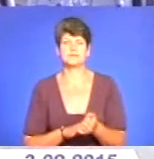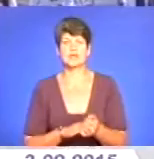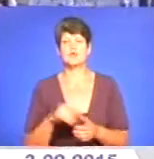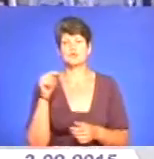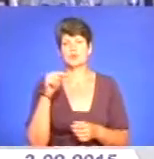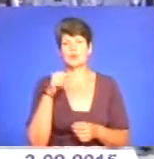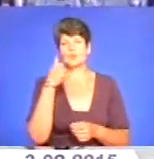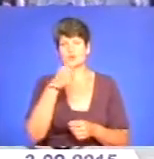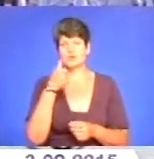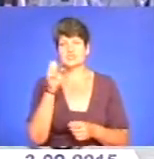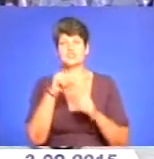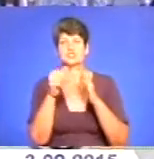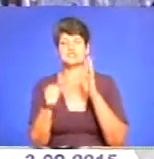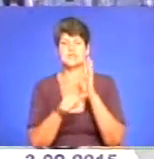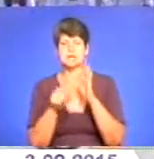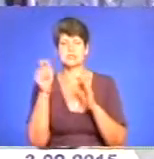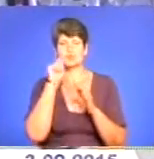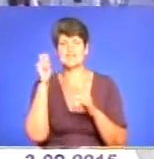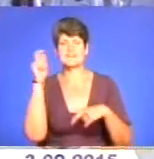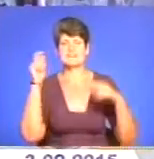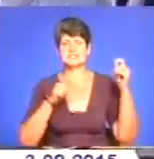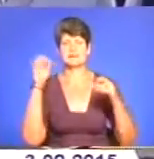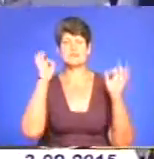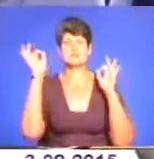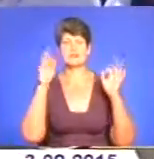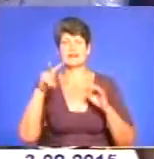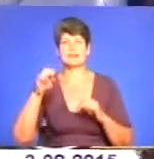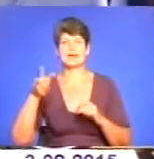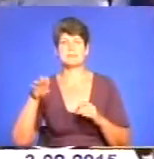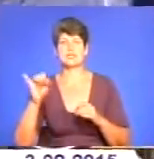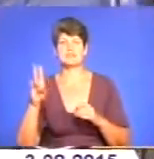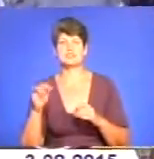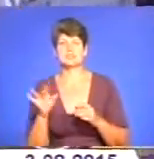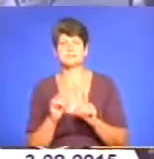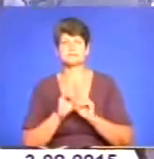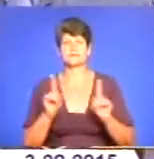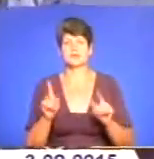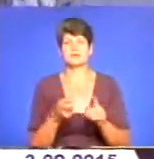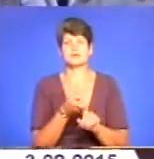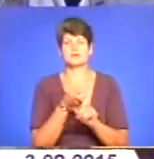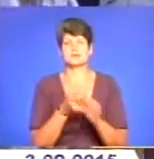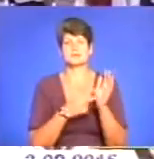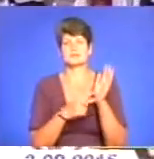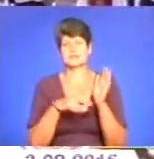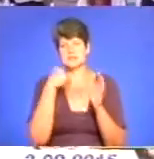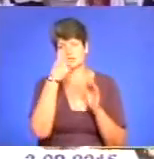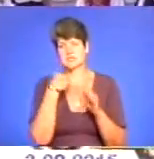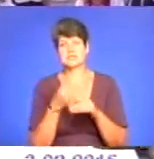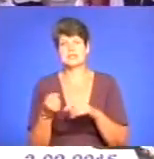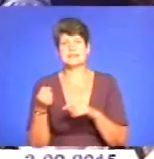Цьогорічний 16-й всеукраїнський фестиваль «Дзвони Лемківщини» особливий, адже приурочений до 70-ї річниці депортації